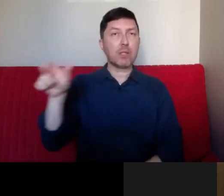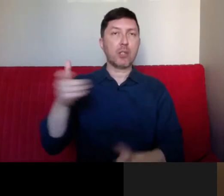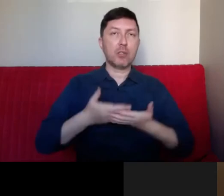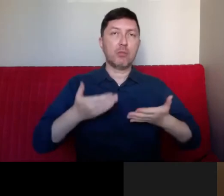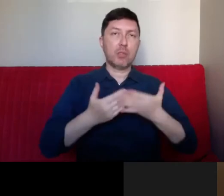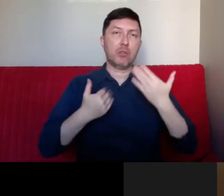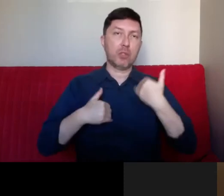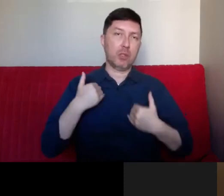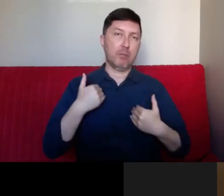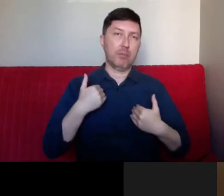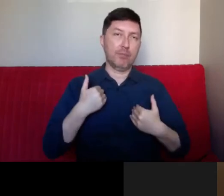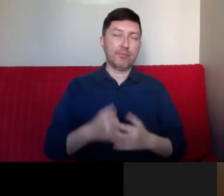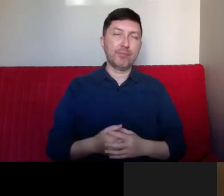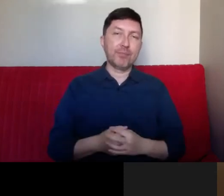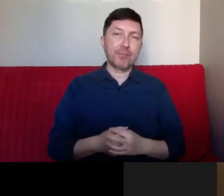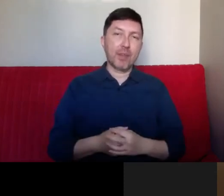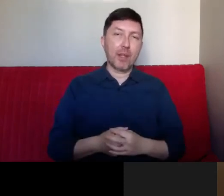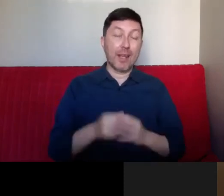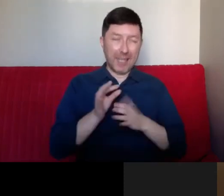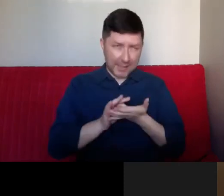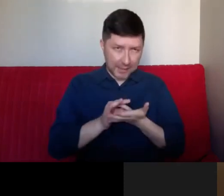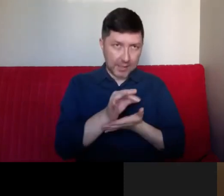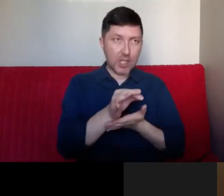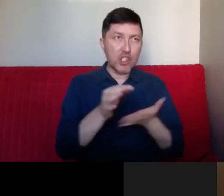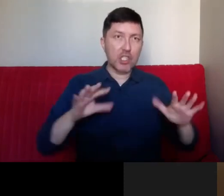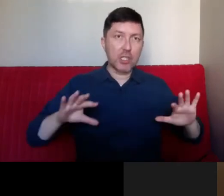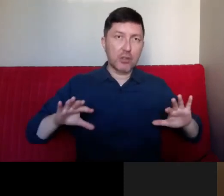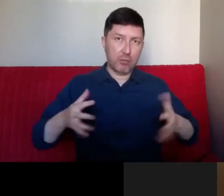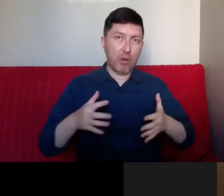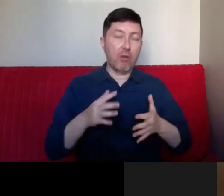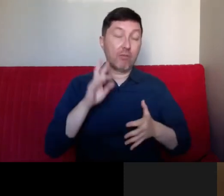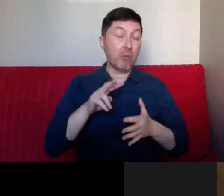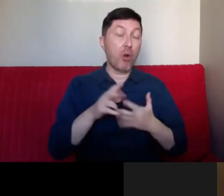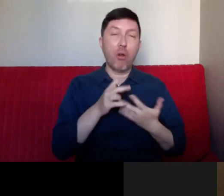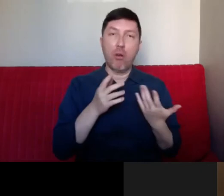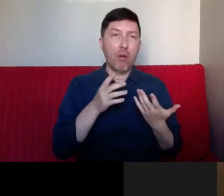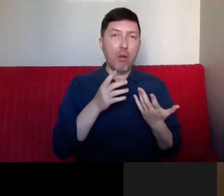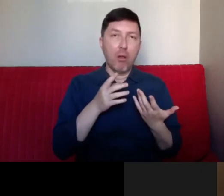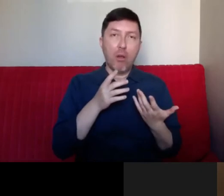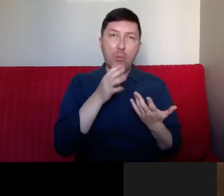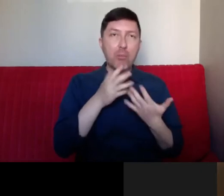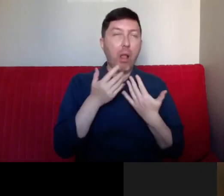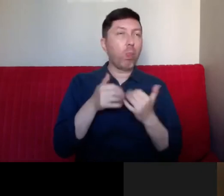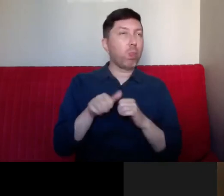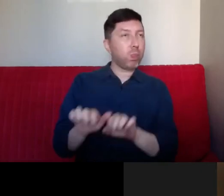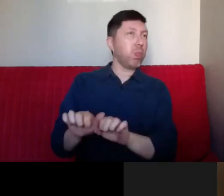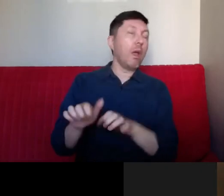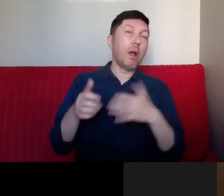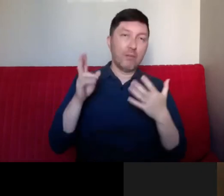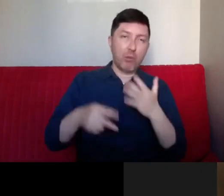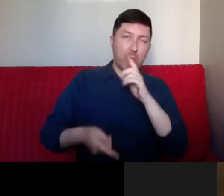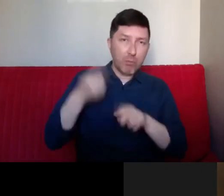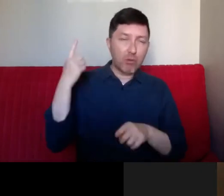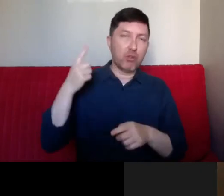handicap. Et cette stratégie, elle est indispensable, vraiment nécessaire. Cette résolution est très